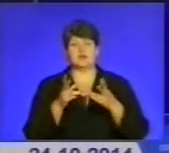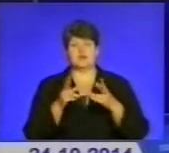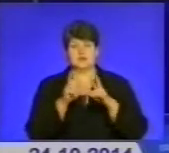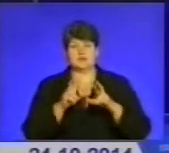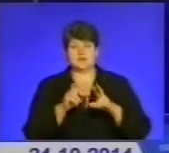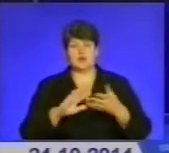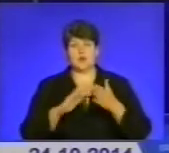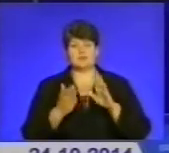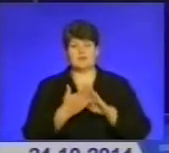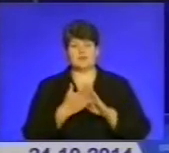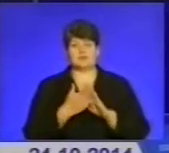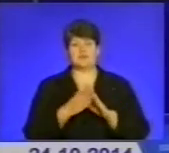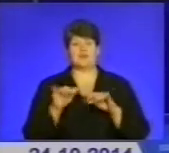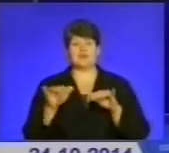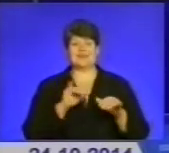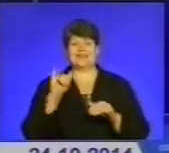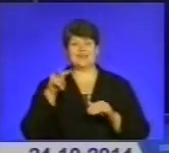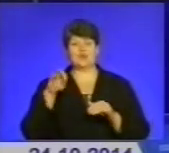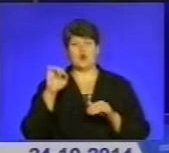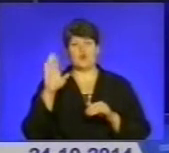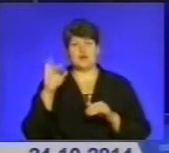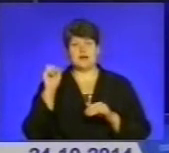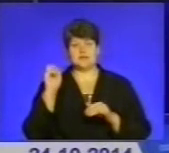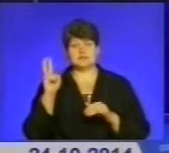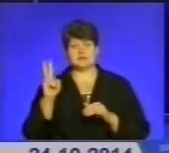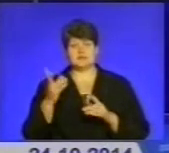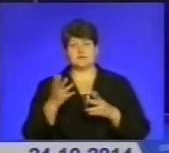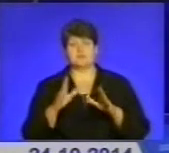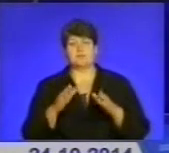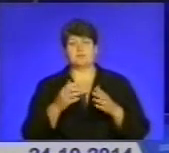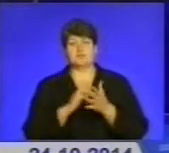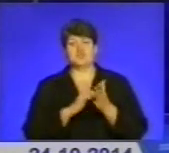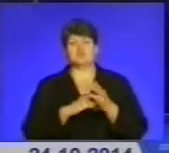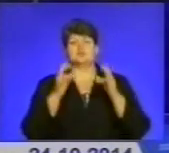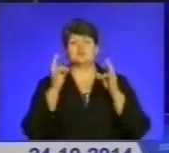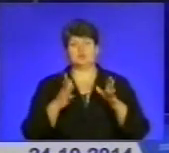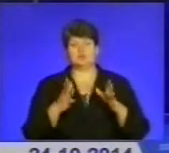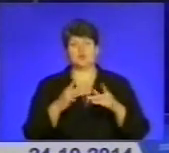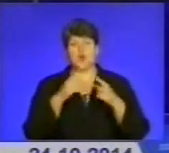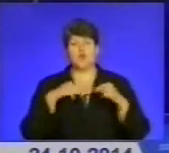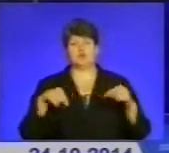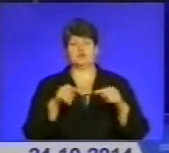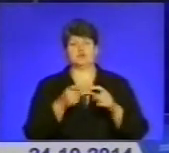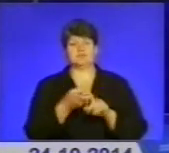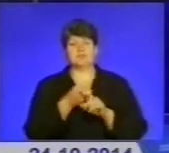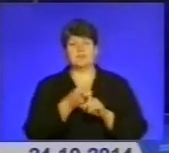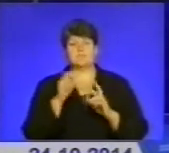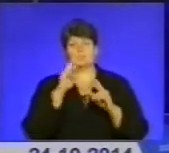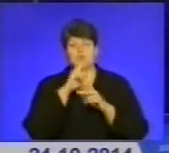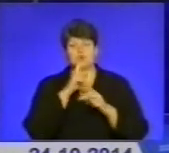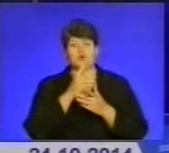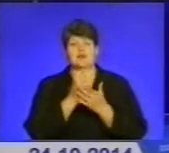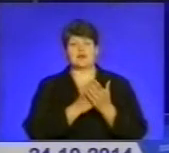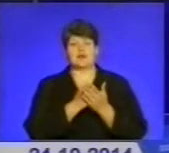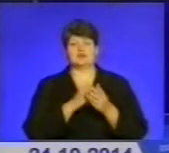Іловайськом оприлюднила проміжний звіт з висновками причин жахливої трагедії. До оточення призвели помилкові кадрові призначення в